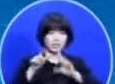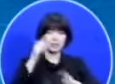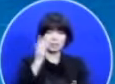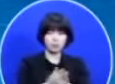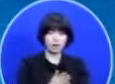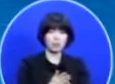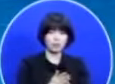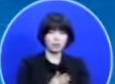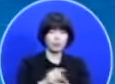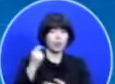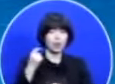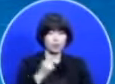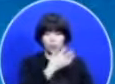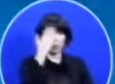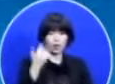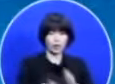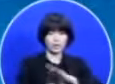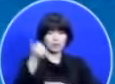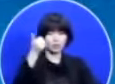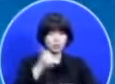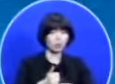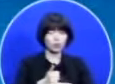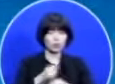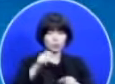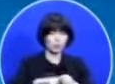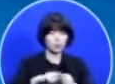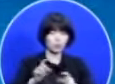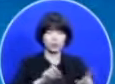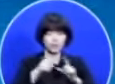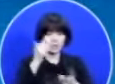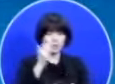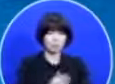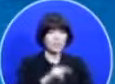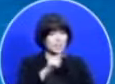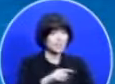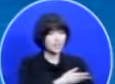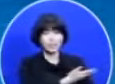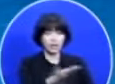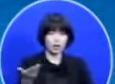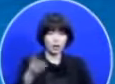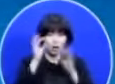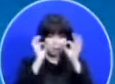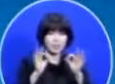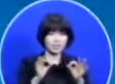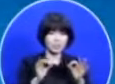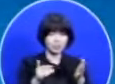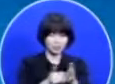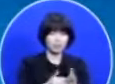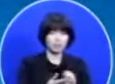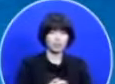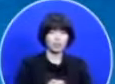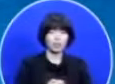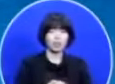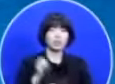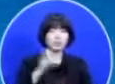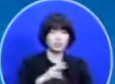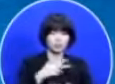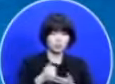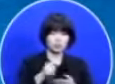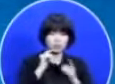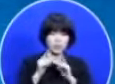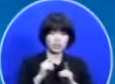화려한 성공을 목표로 살지 나 너가 다 봤잖아 다 받자 그리고 주님의 말씀 하시기를